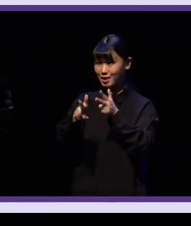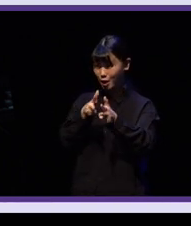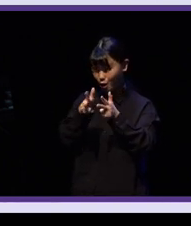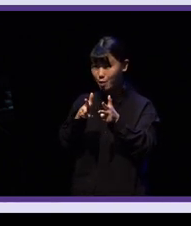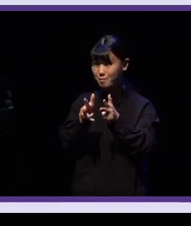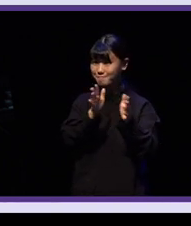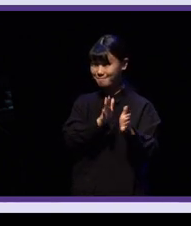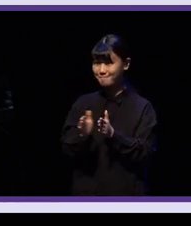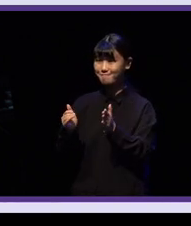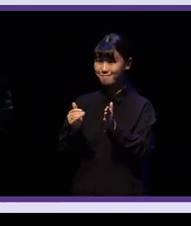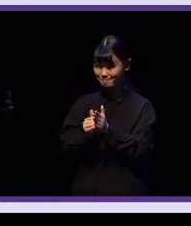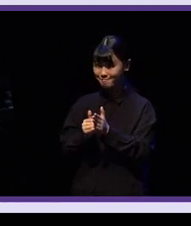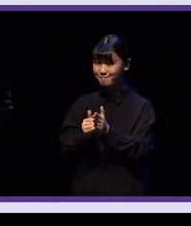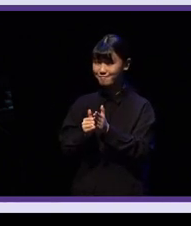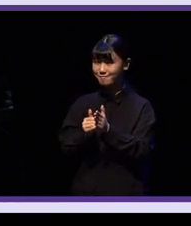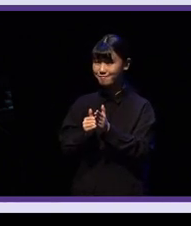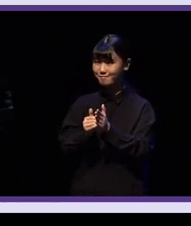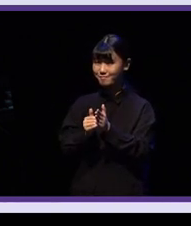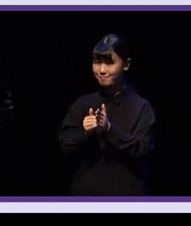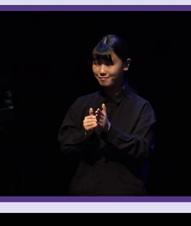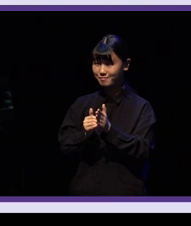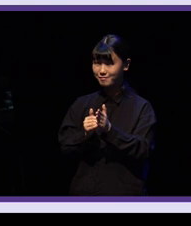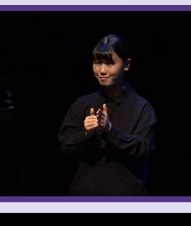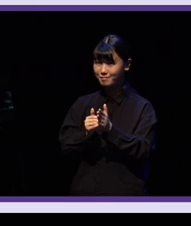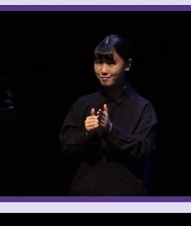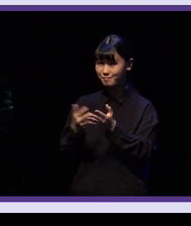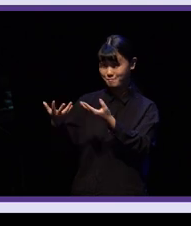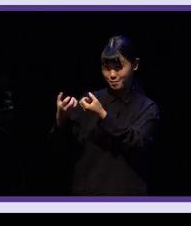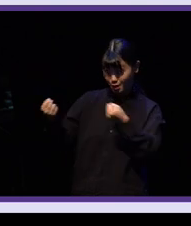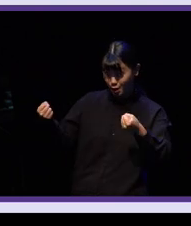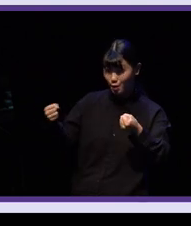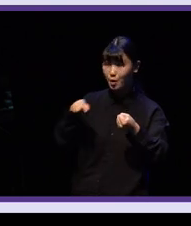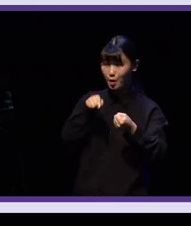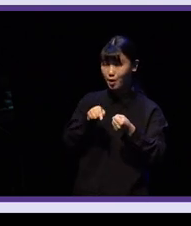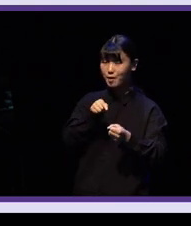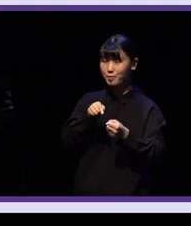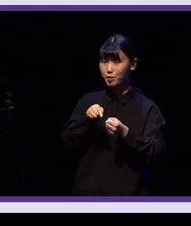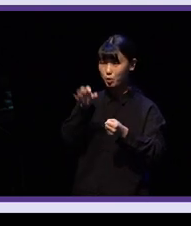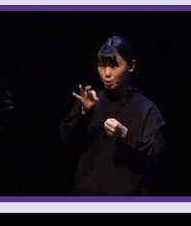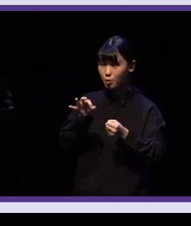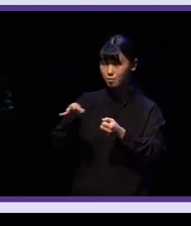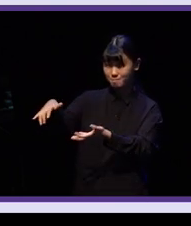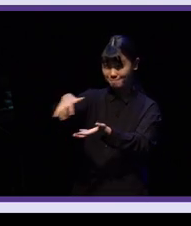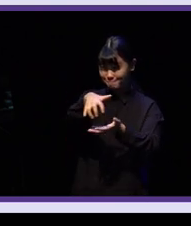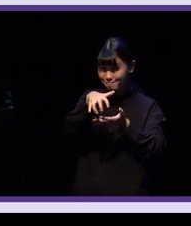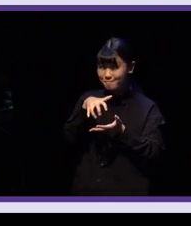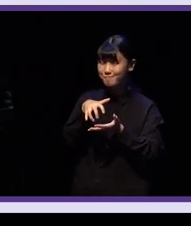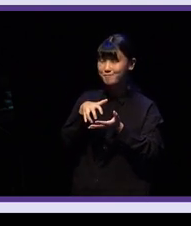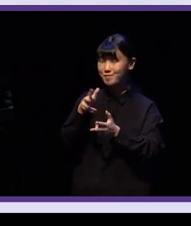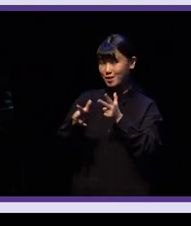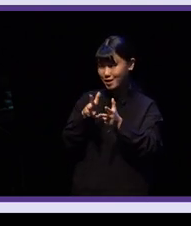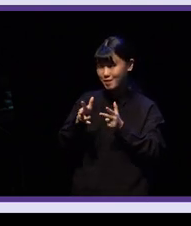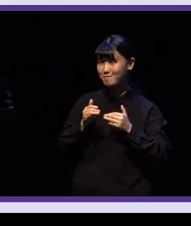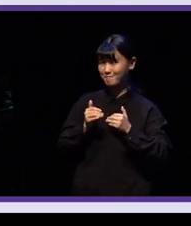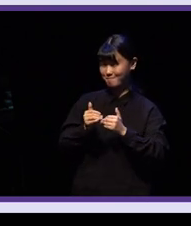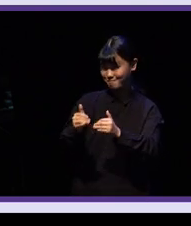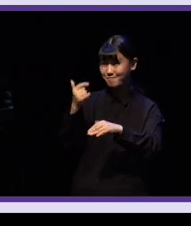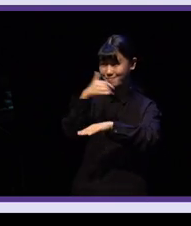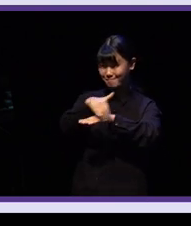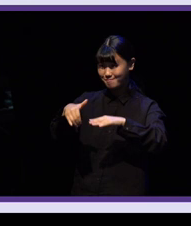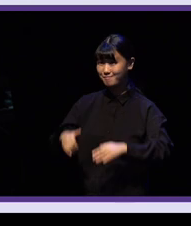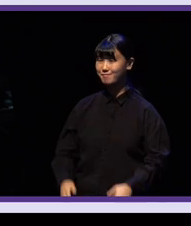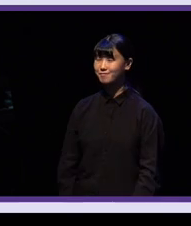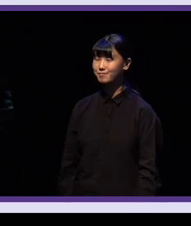청소를 위한 예술 지원 사업들만 따로 공모를 통해서 저희가 지원을